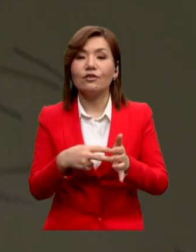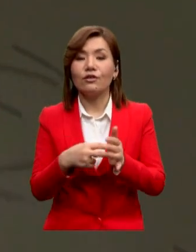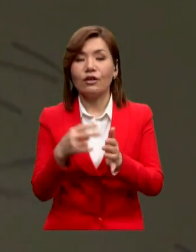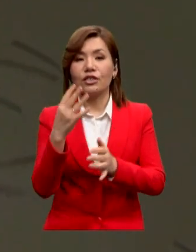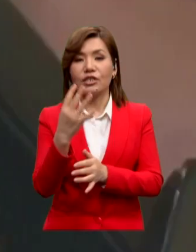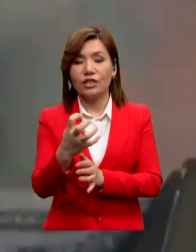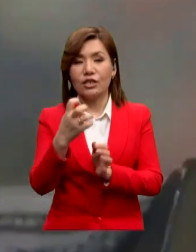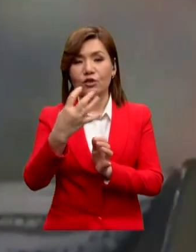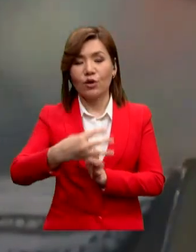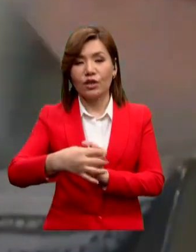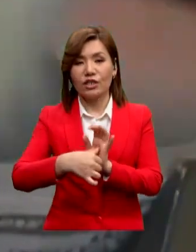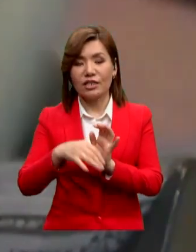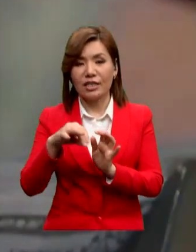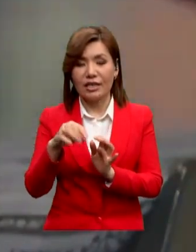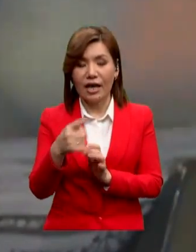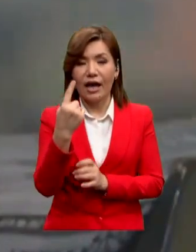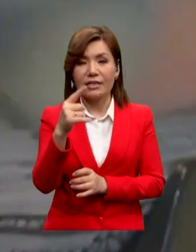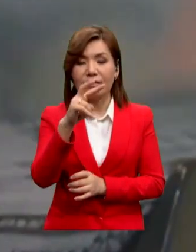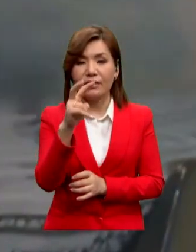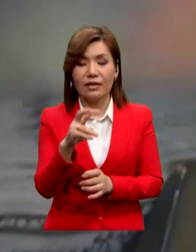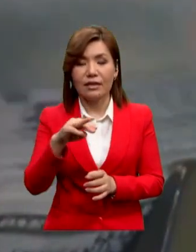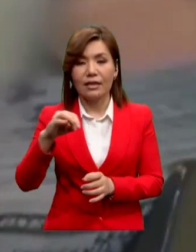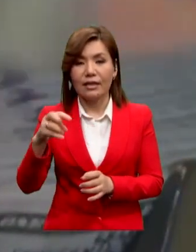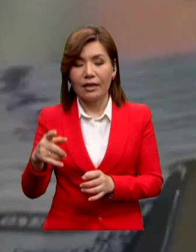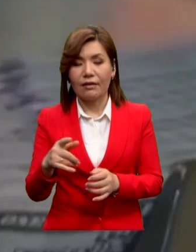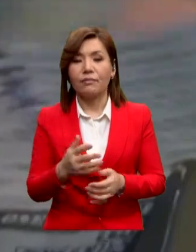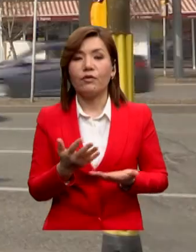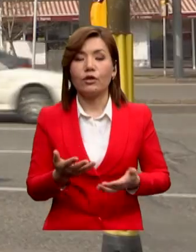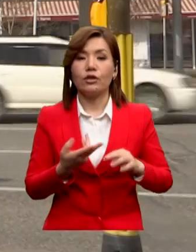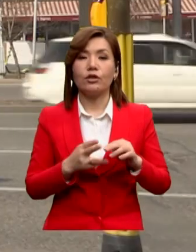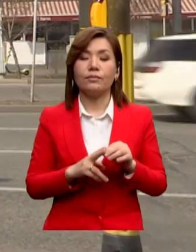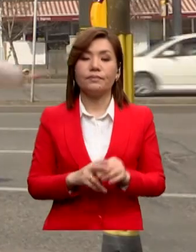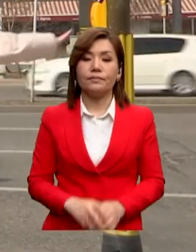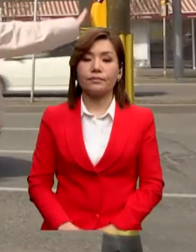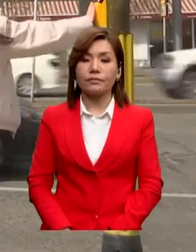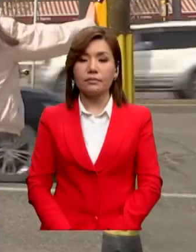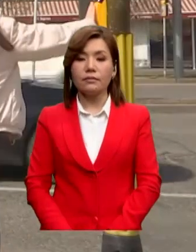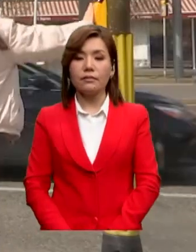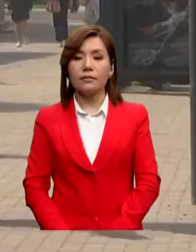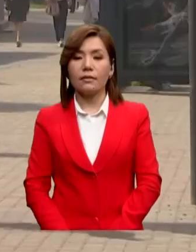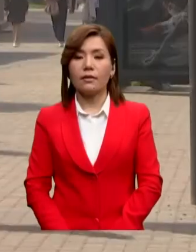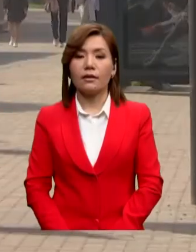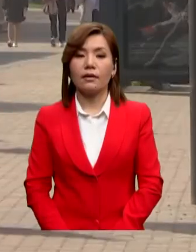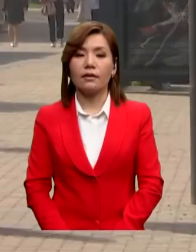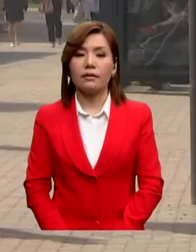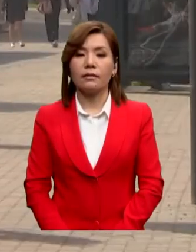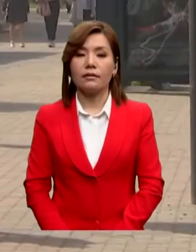почти 446 тенге за одну единицу американской валюты. Амина Абдрахманова, Нурбол Сазабеков, Атамекен Бизнес.